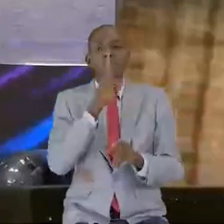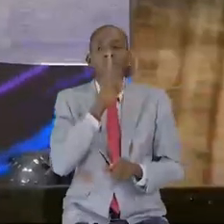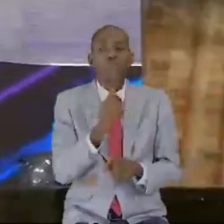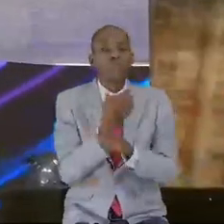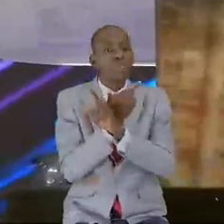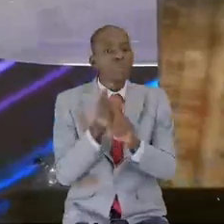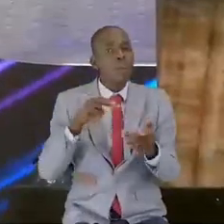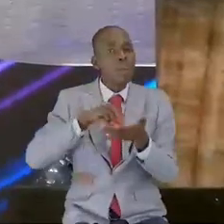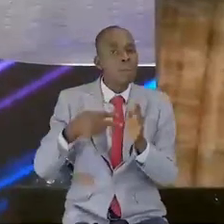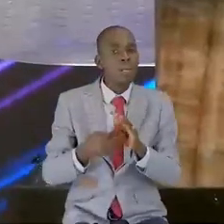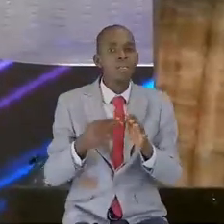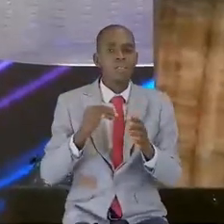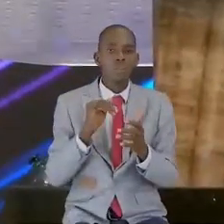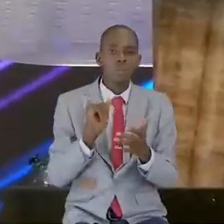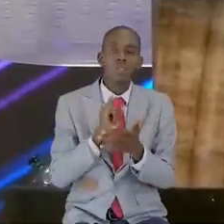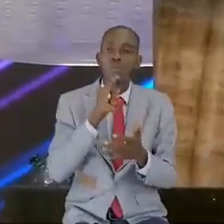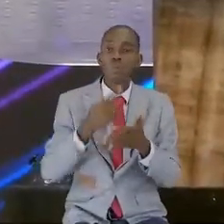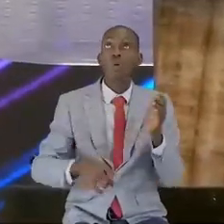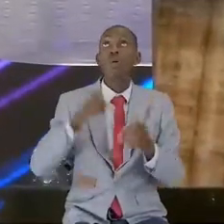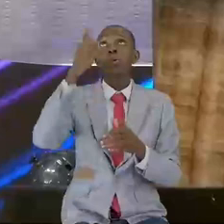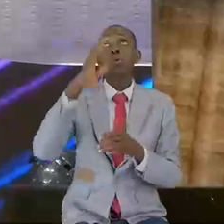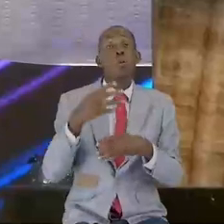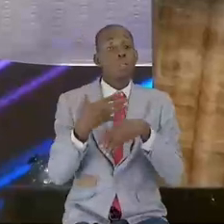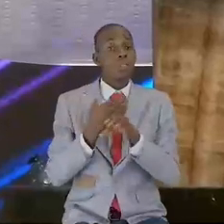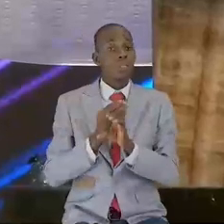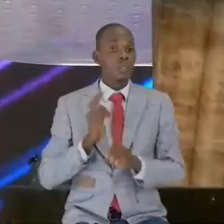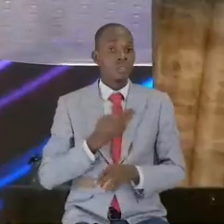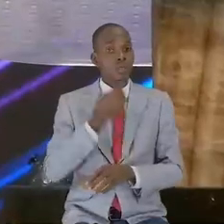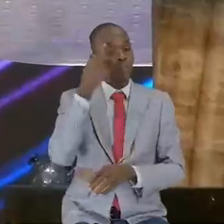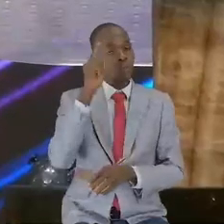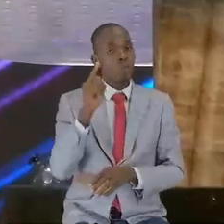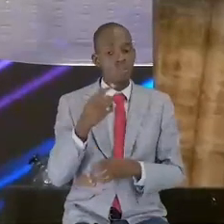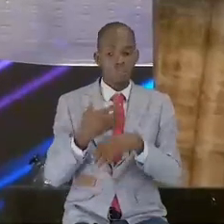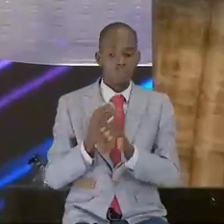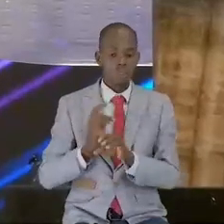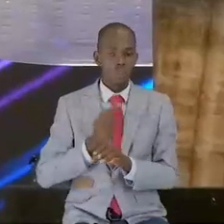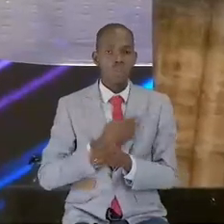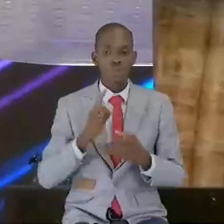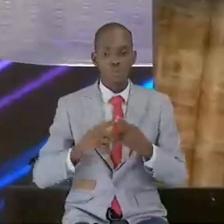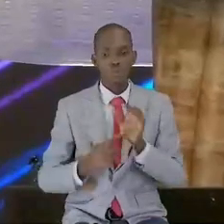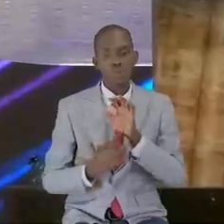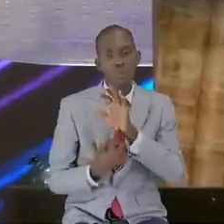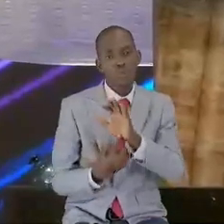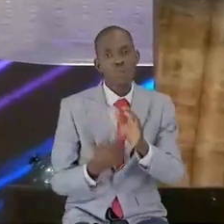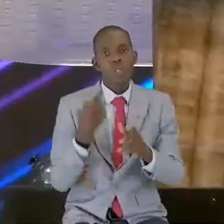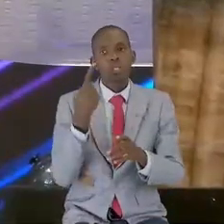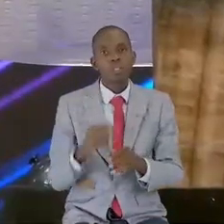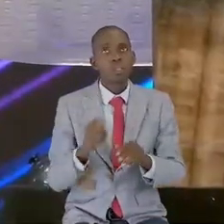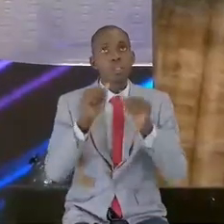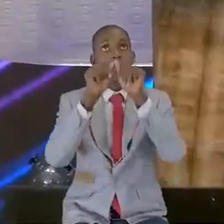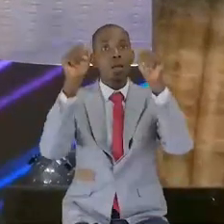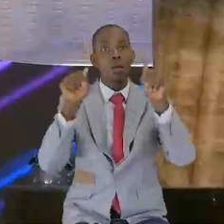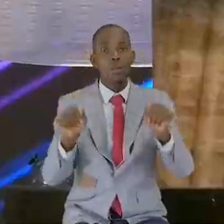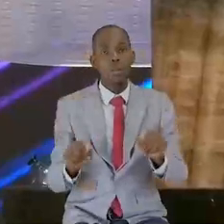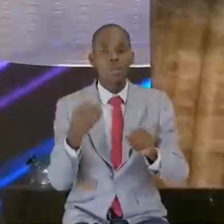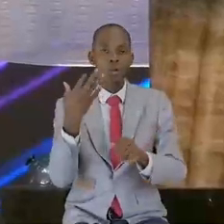que Dieu nous a créés et nous a créés pour exprimer et pour faire valoir l'image de Christ,